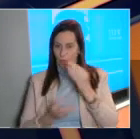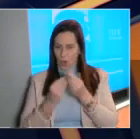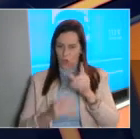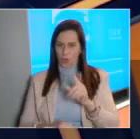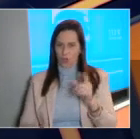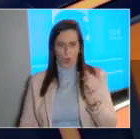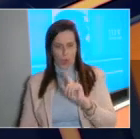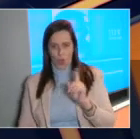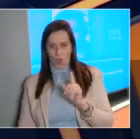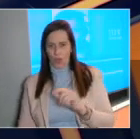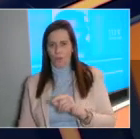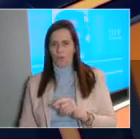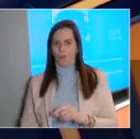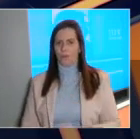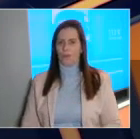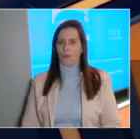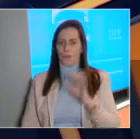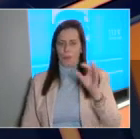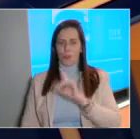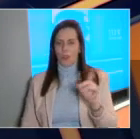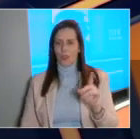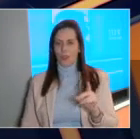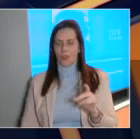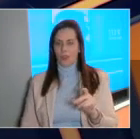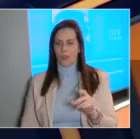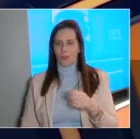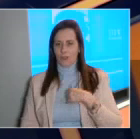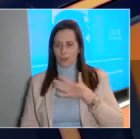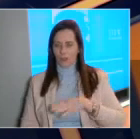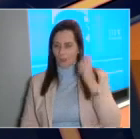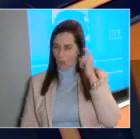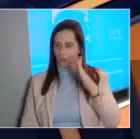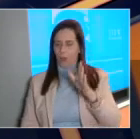משהו, אני לא, לא, לא, חמודה. ממש לא, משנת